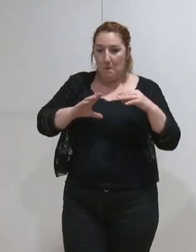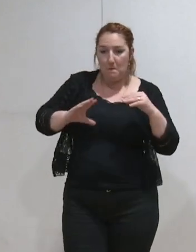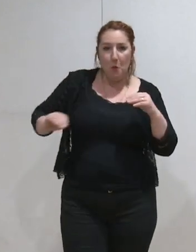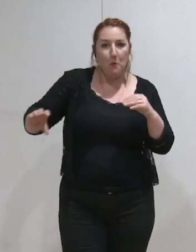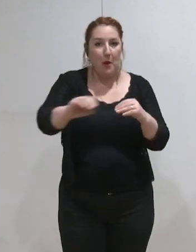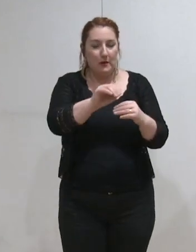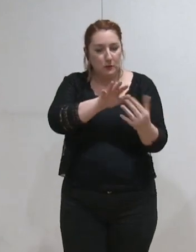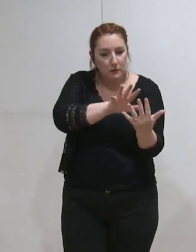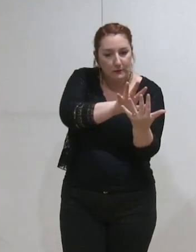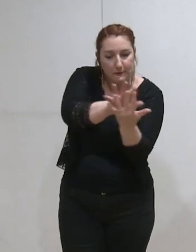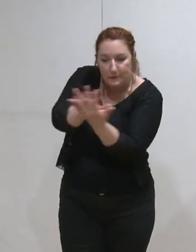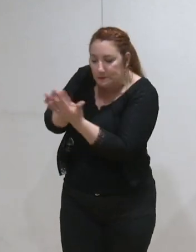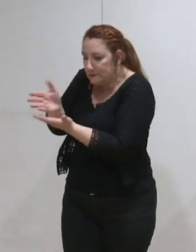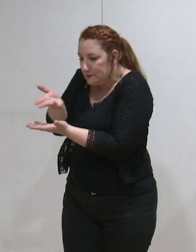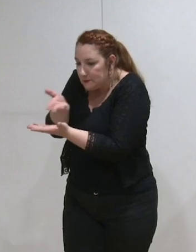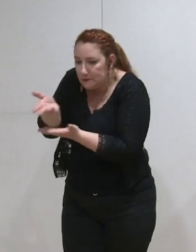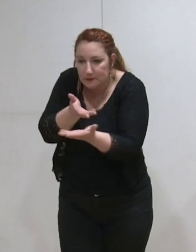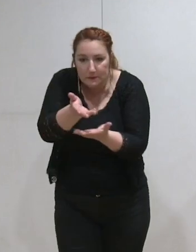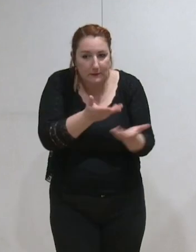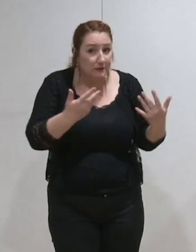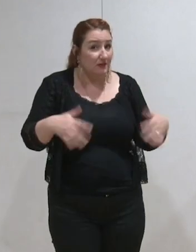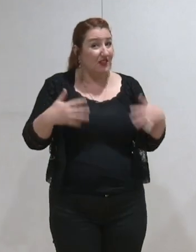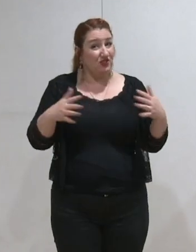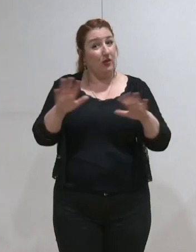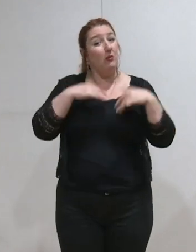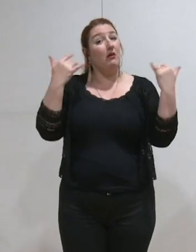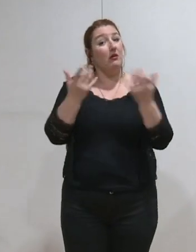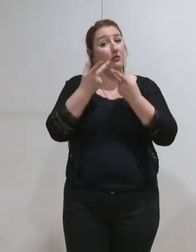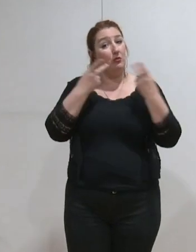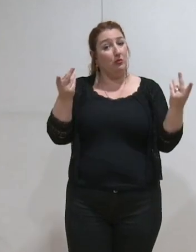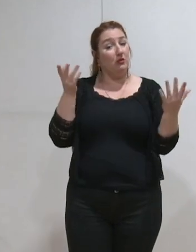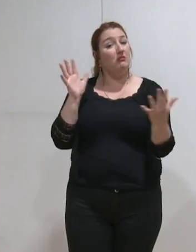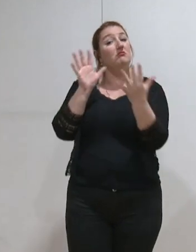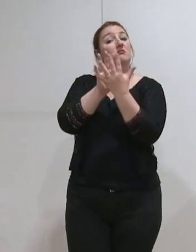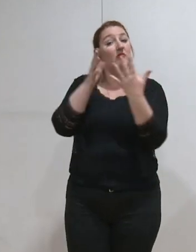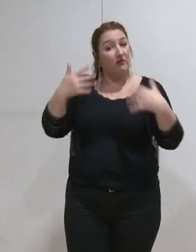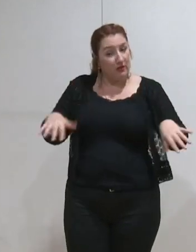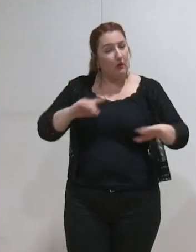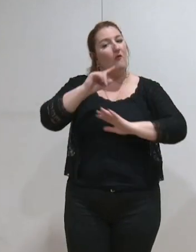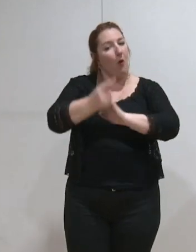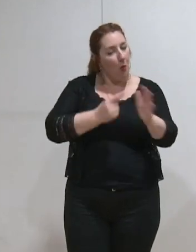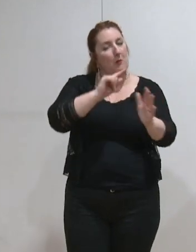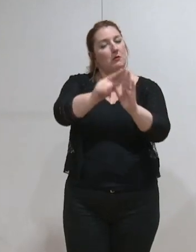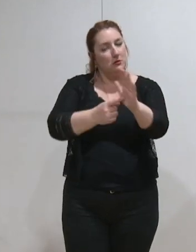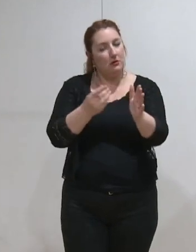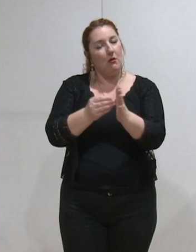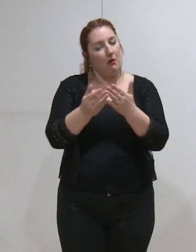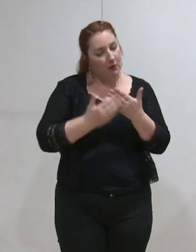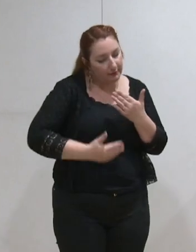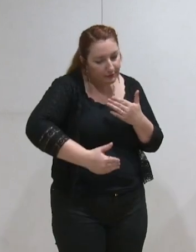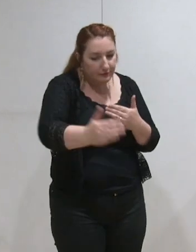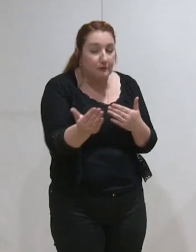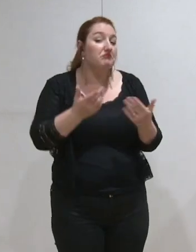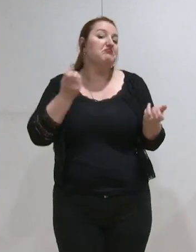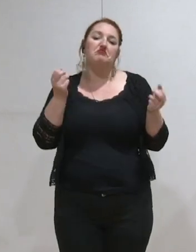et en parler avec eux ça a déjà été fait au cours d'une réunion publique ce sera repris encore et il y aura certainement des